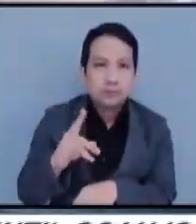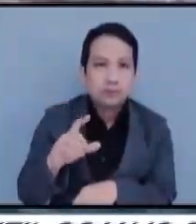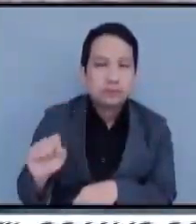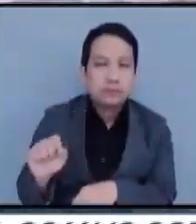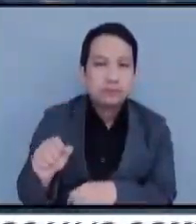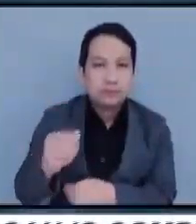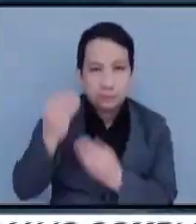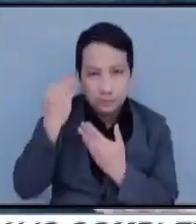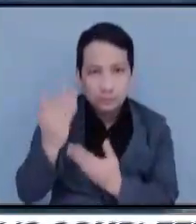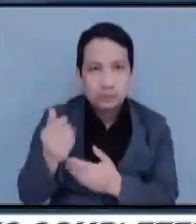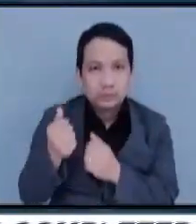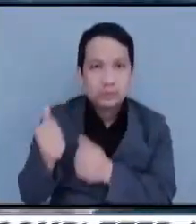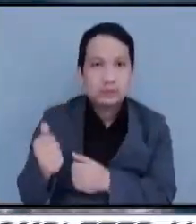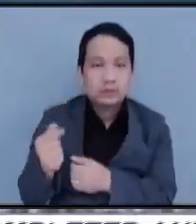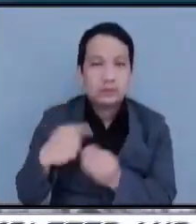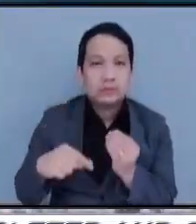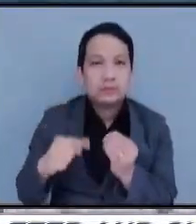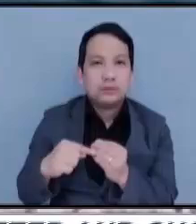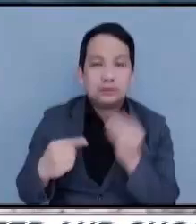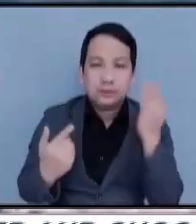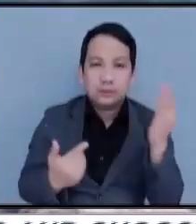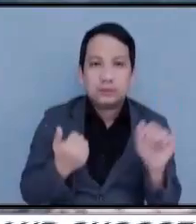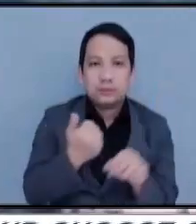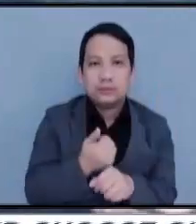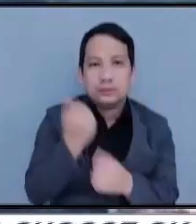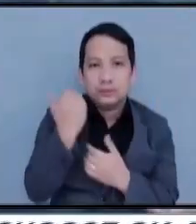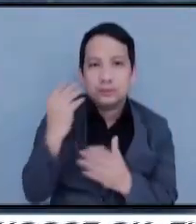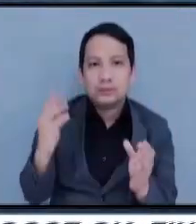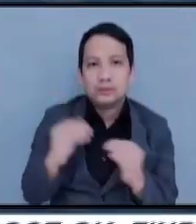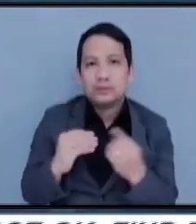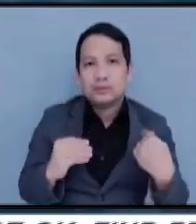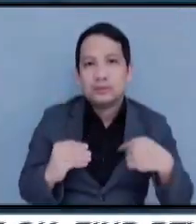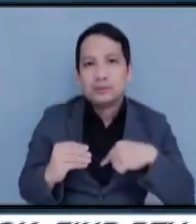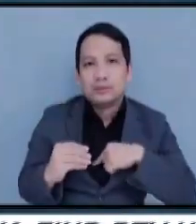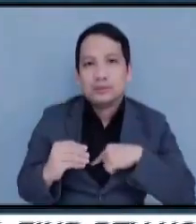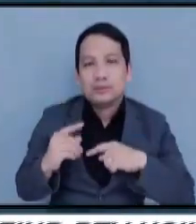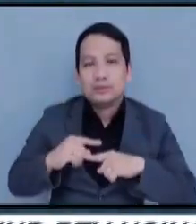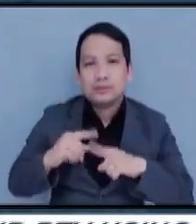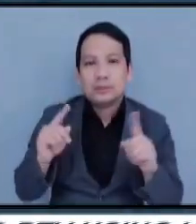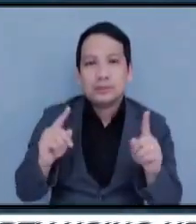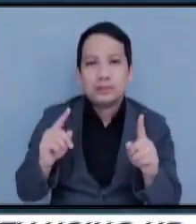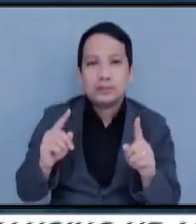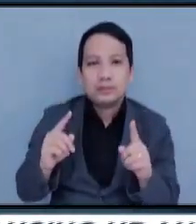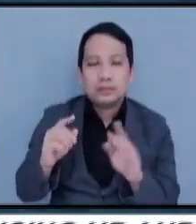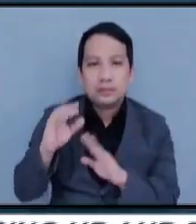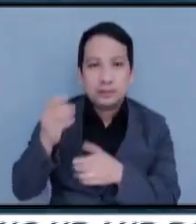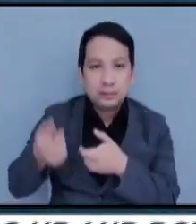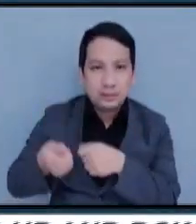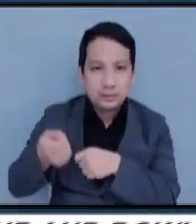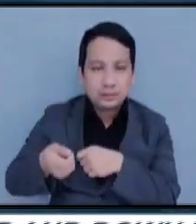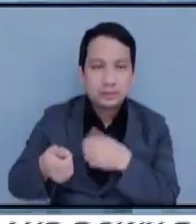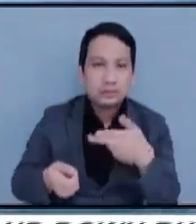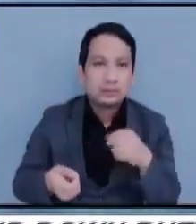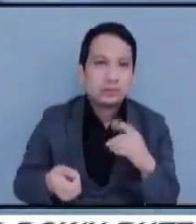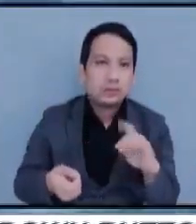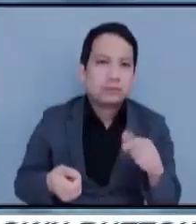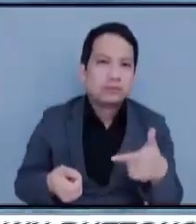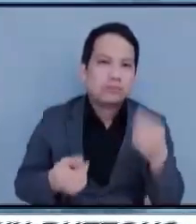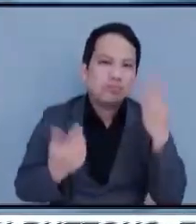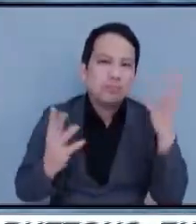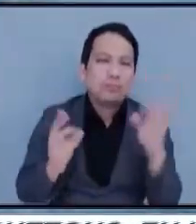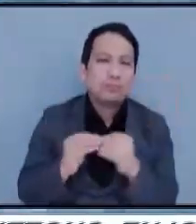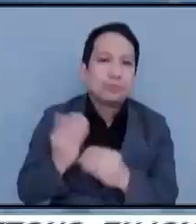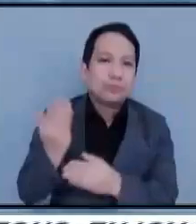ang arbitral award na naipanalo ng Pilipinas sa Permanent Court of Arbitration sa The Hague. Narawagan rin ang embahada ng